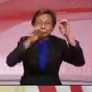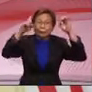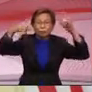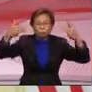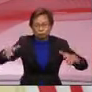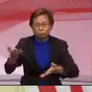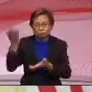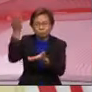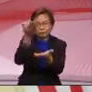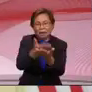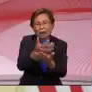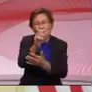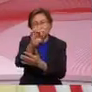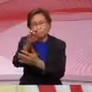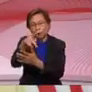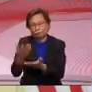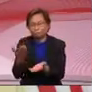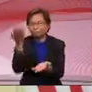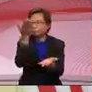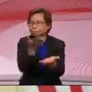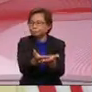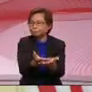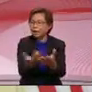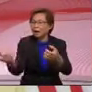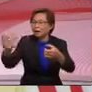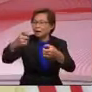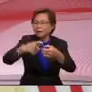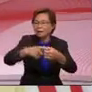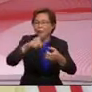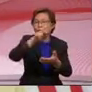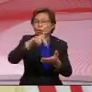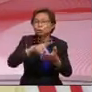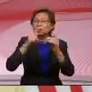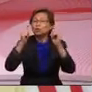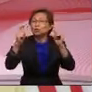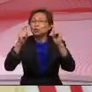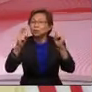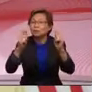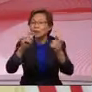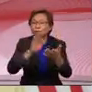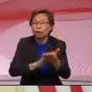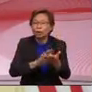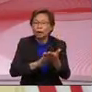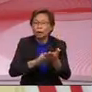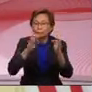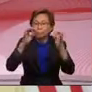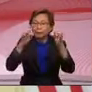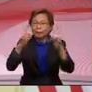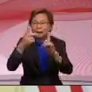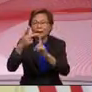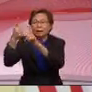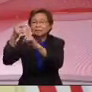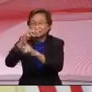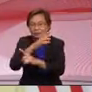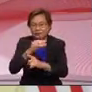membentangkan SOP mengenai pusat tuition, sekolah pendidikan khas dan